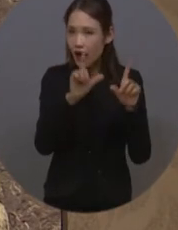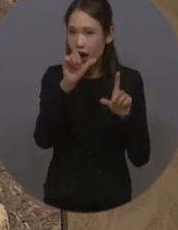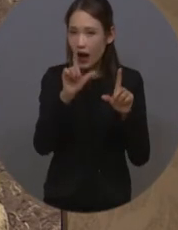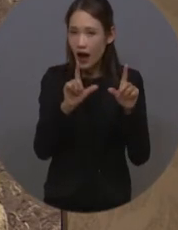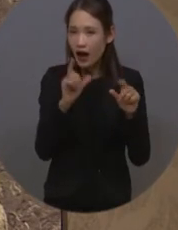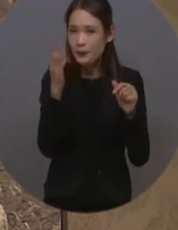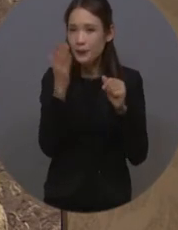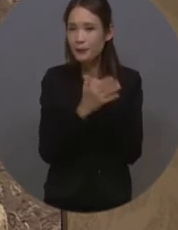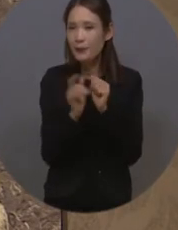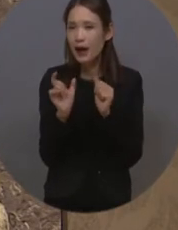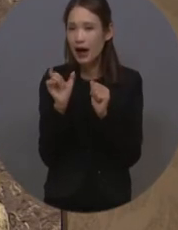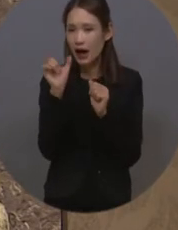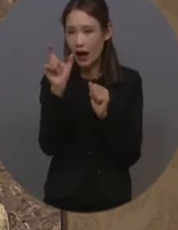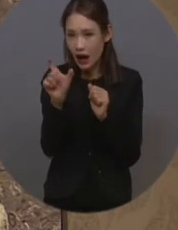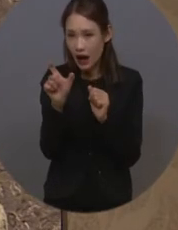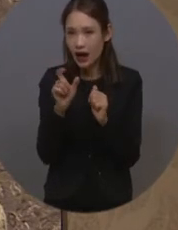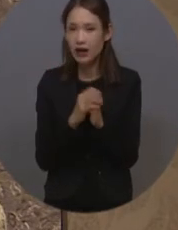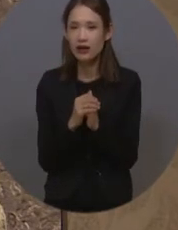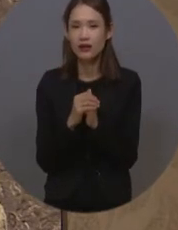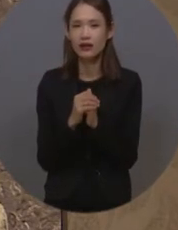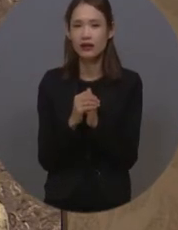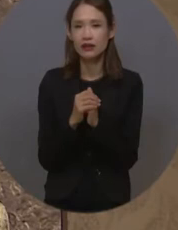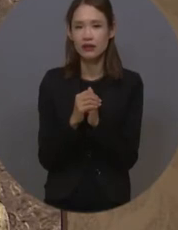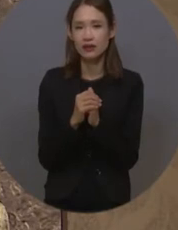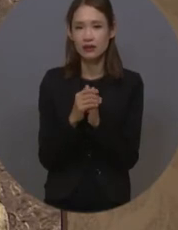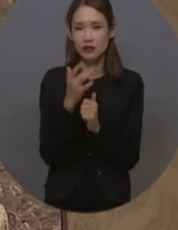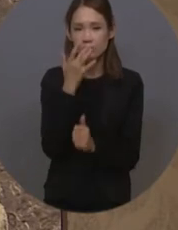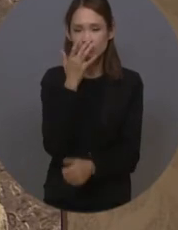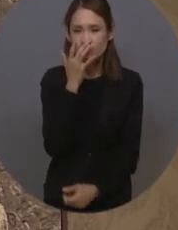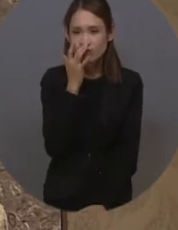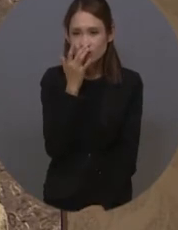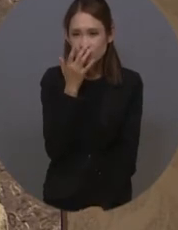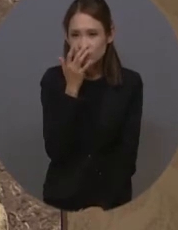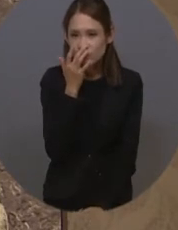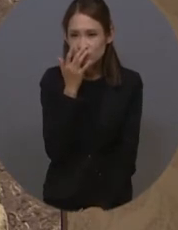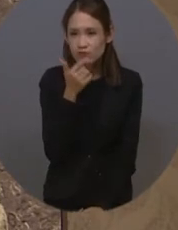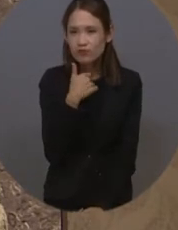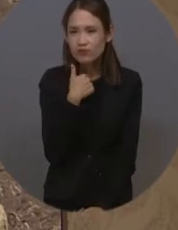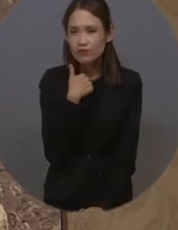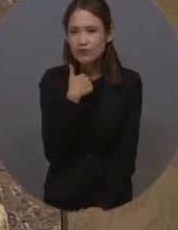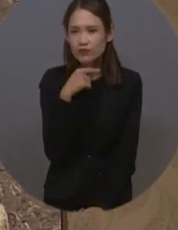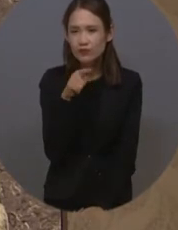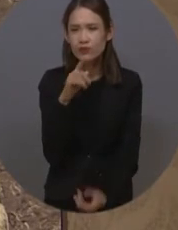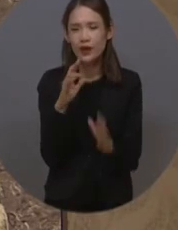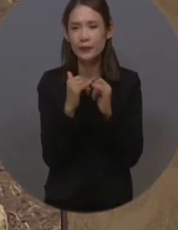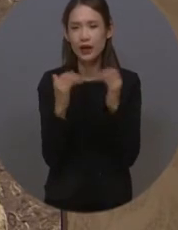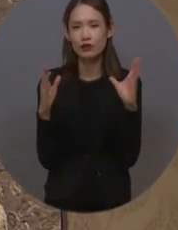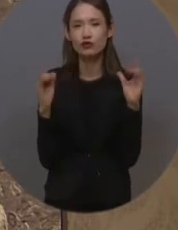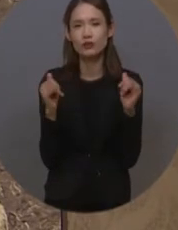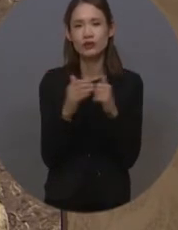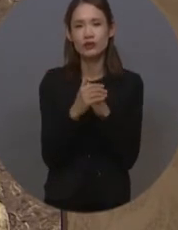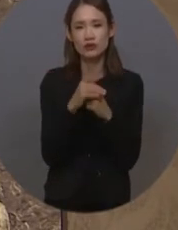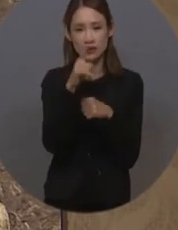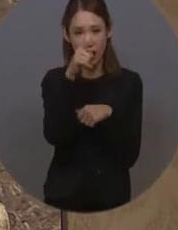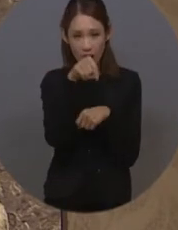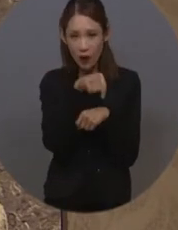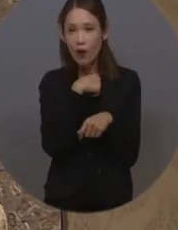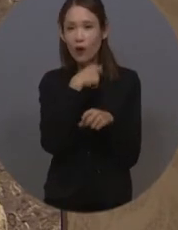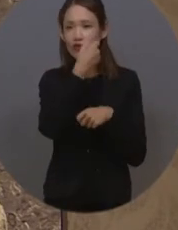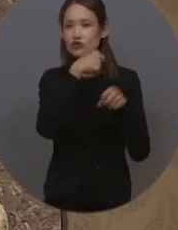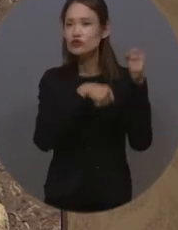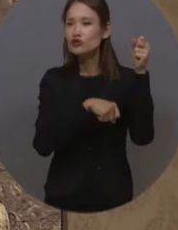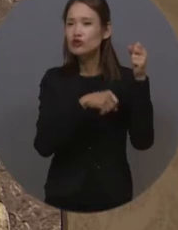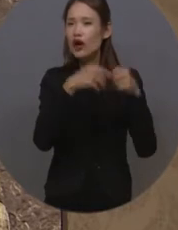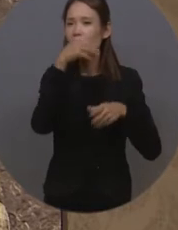봤습니다. 예, 예. 그러니까 이제 뭣도 모르는 우리 많은 국민들이 네. 나도 그 구두를